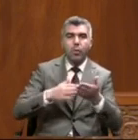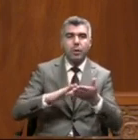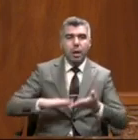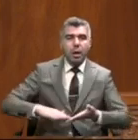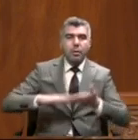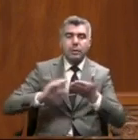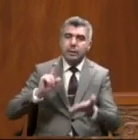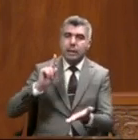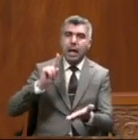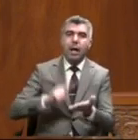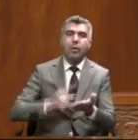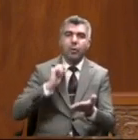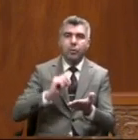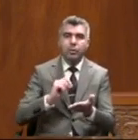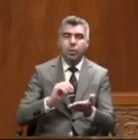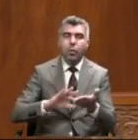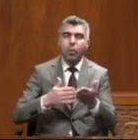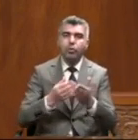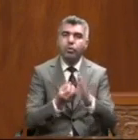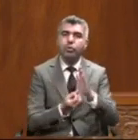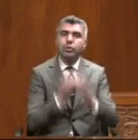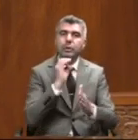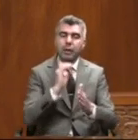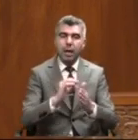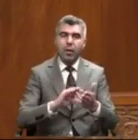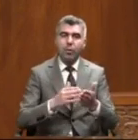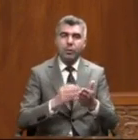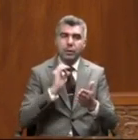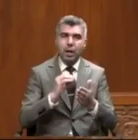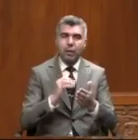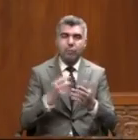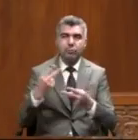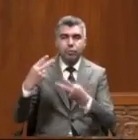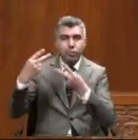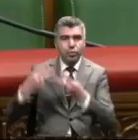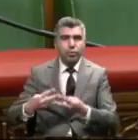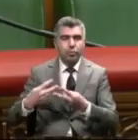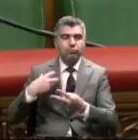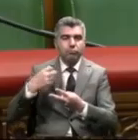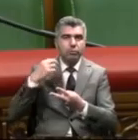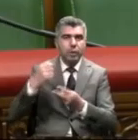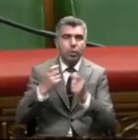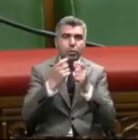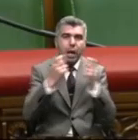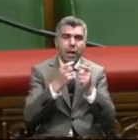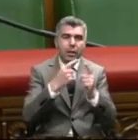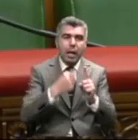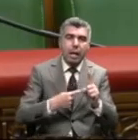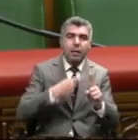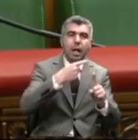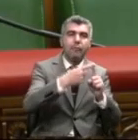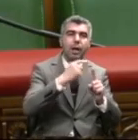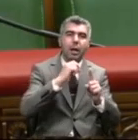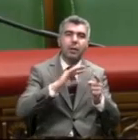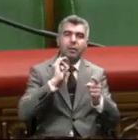الضروريه لانطاق جيل جديد من الاستثمارات الخاصه ذات القيمه المضافه